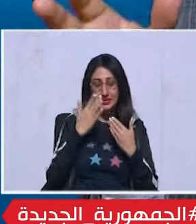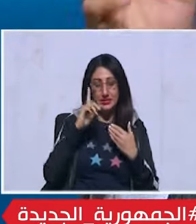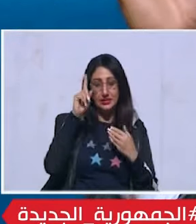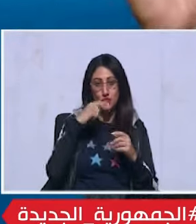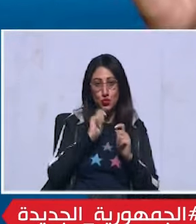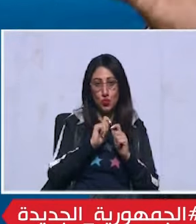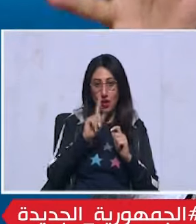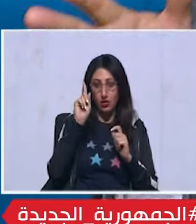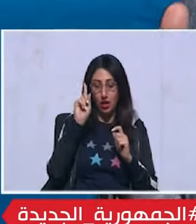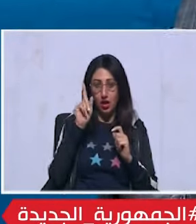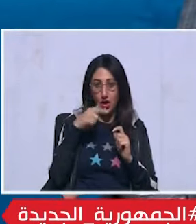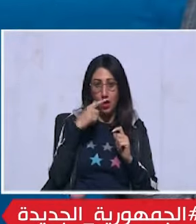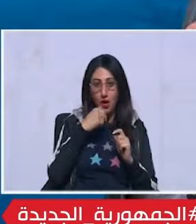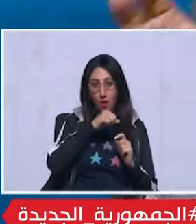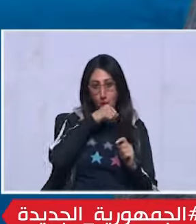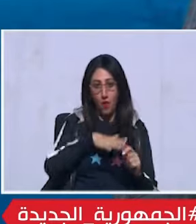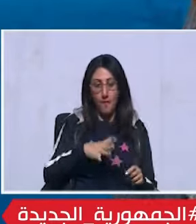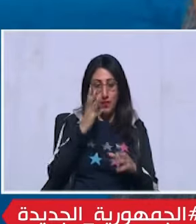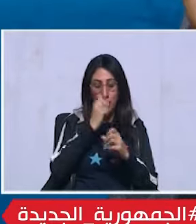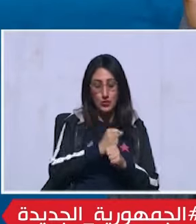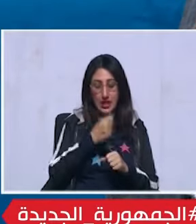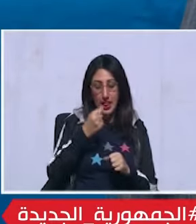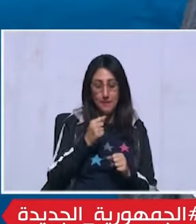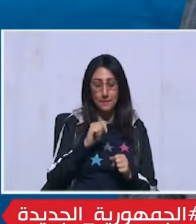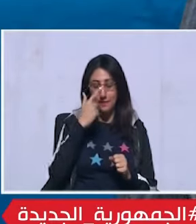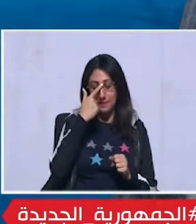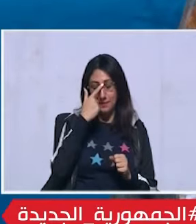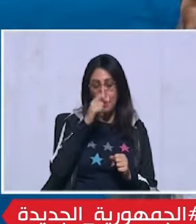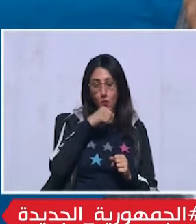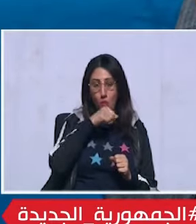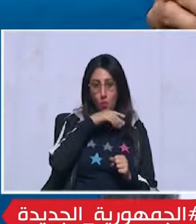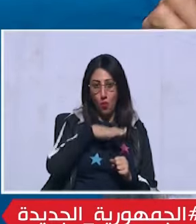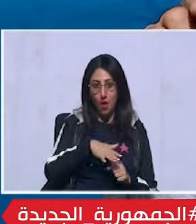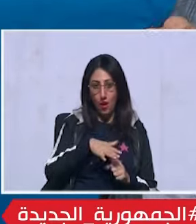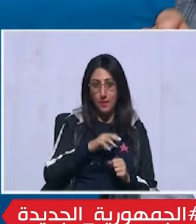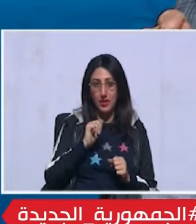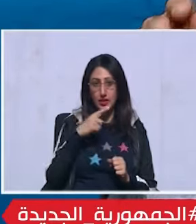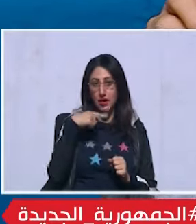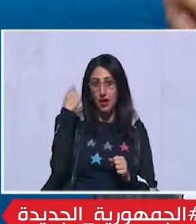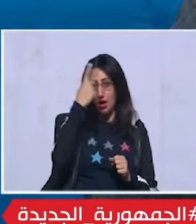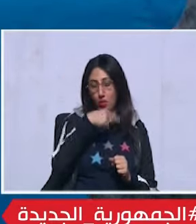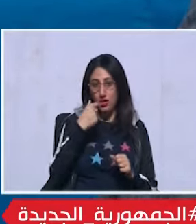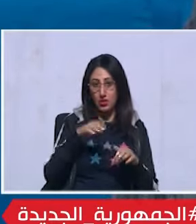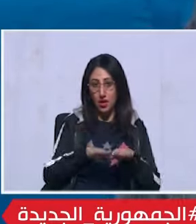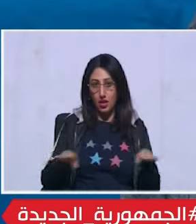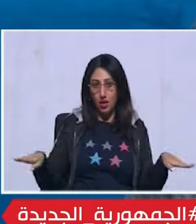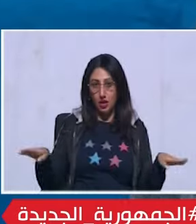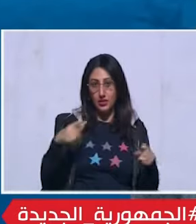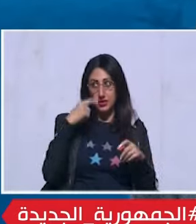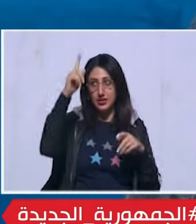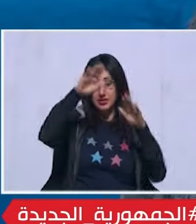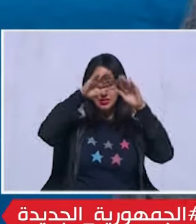وتعالى بيقول لسيدنا النبي محمد صلى الله عليه وسلم يا محمد ان ضاقت في وجهك الارض اتسعت في وجهك